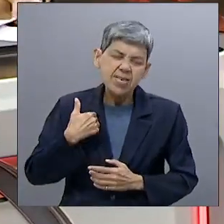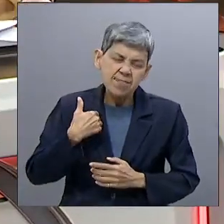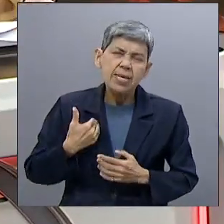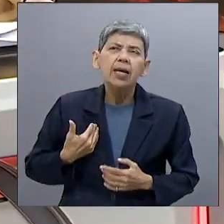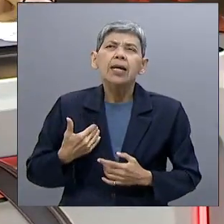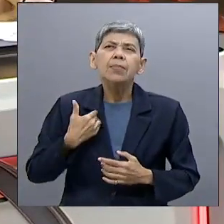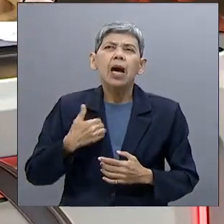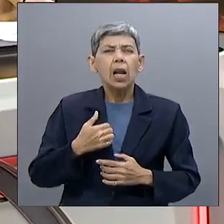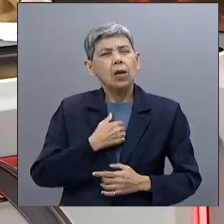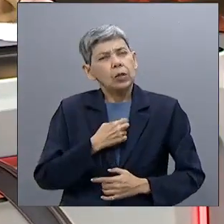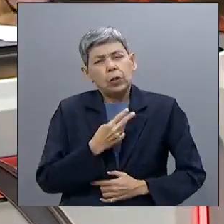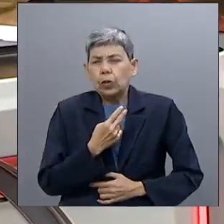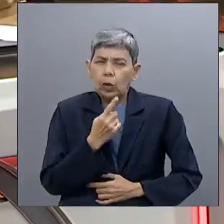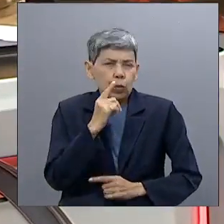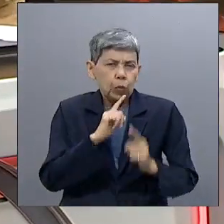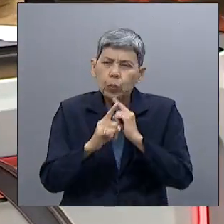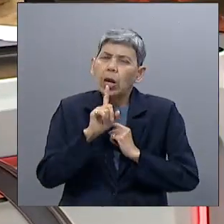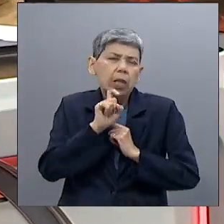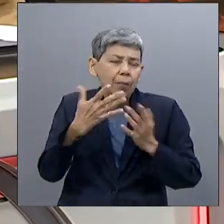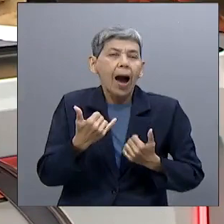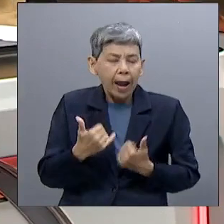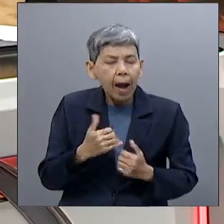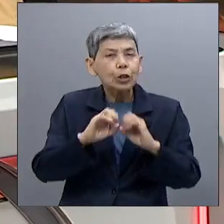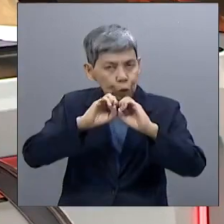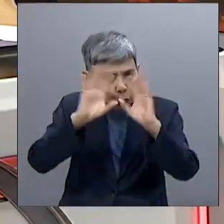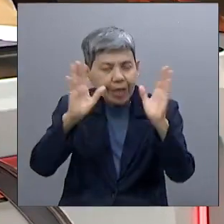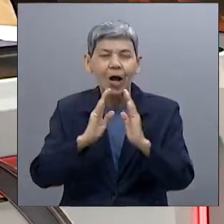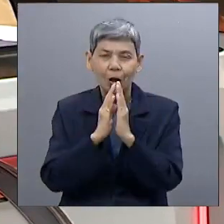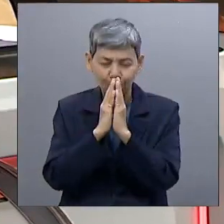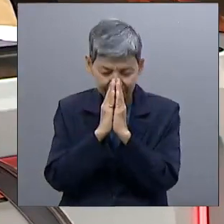ก่อนหน้านี้เราอาจจะไม่ได้มีพื้นที่ในการซักถามกันวันนี้ก็มีความกระจ่างมากขึ้นขอบคุณค่ะ